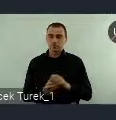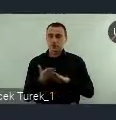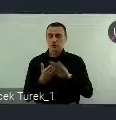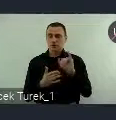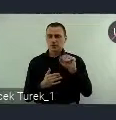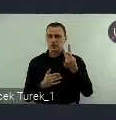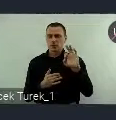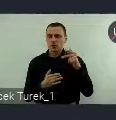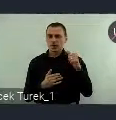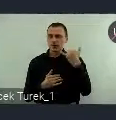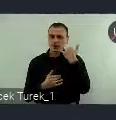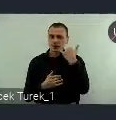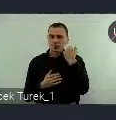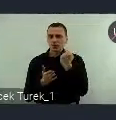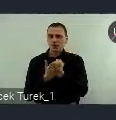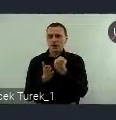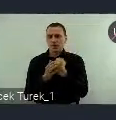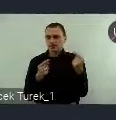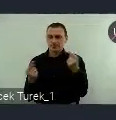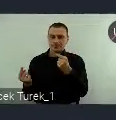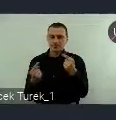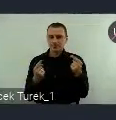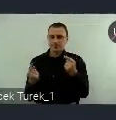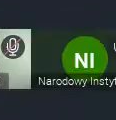bo rozumiem że są jakieś ważne w